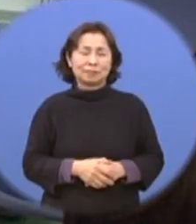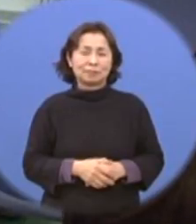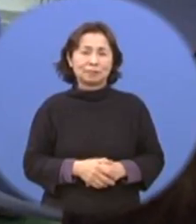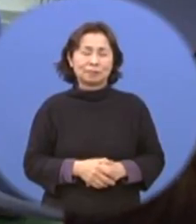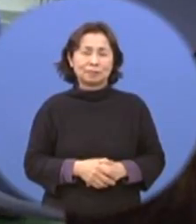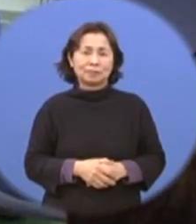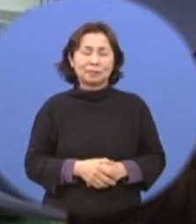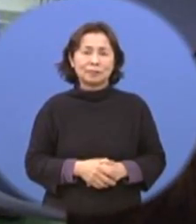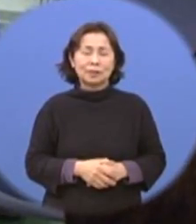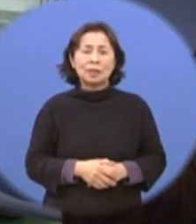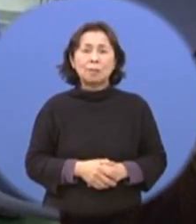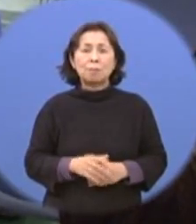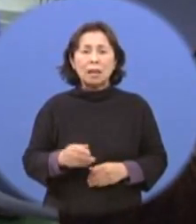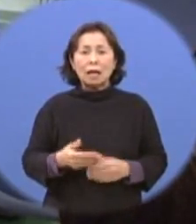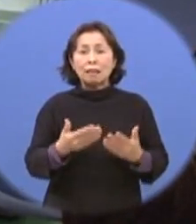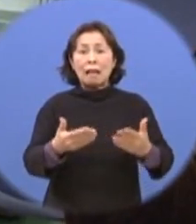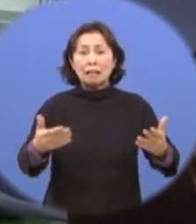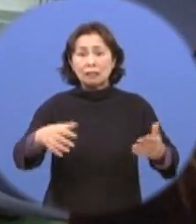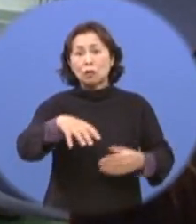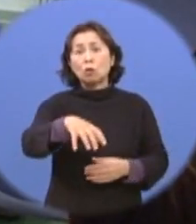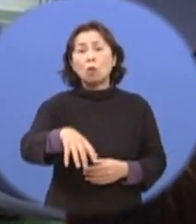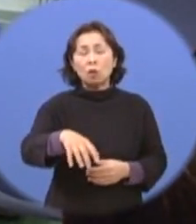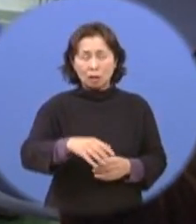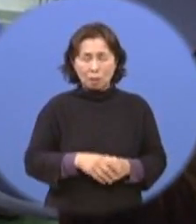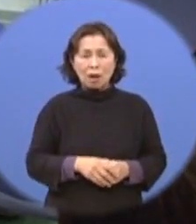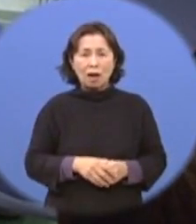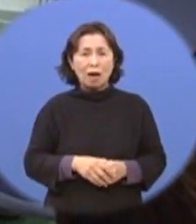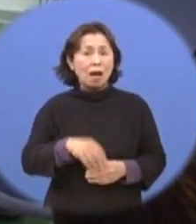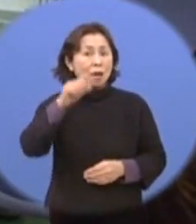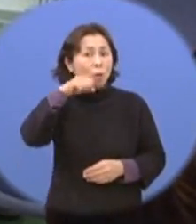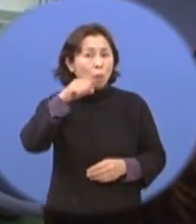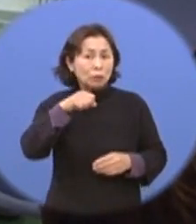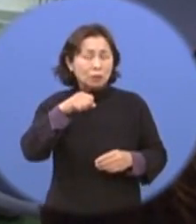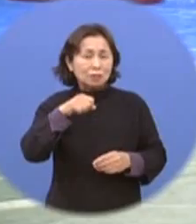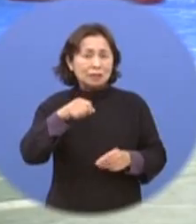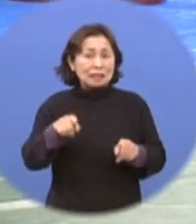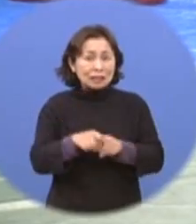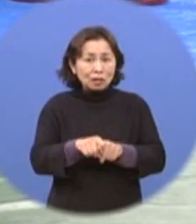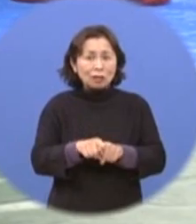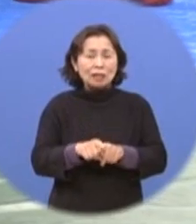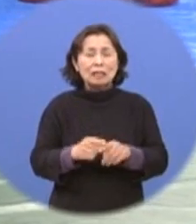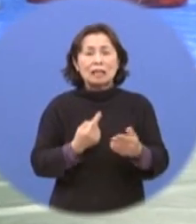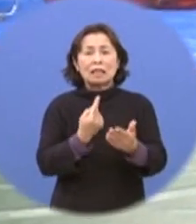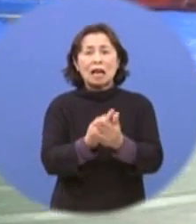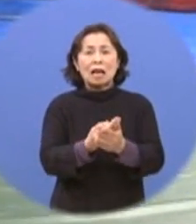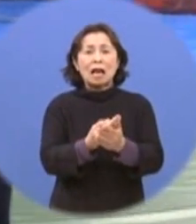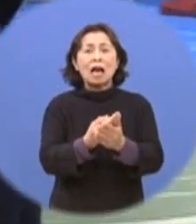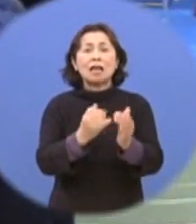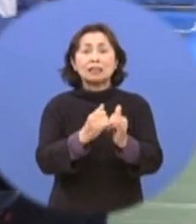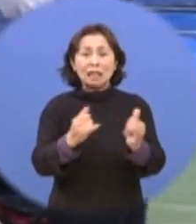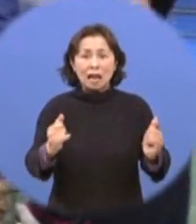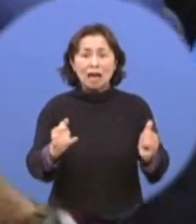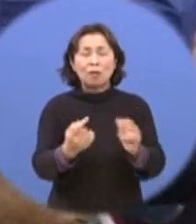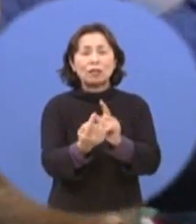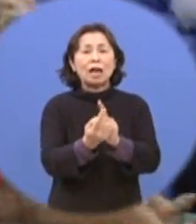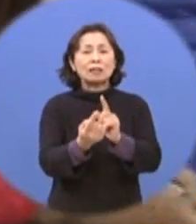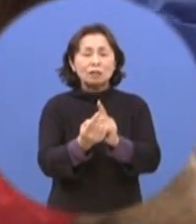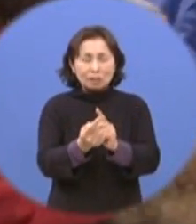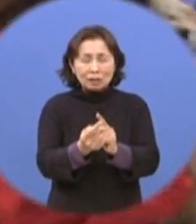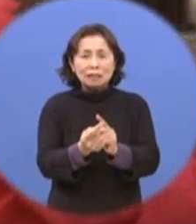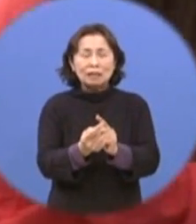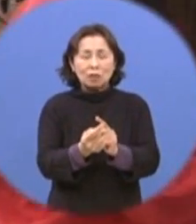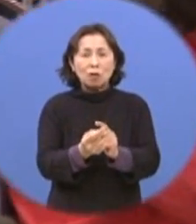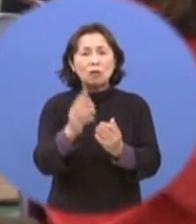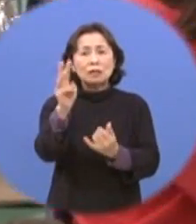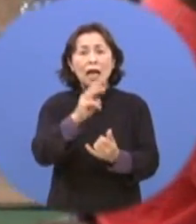また禅師ホールではペット同伴の参加者を対象に再軍事に備えたしつけ方教室が行われまし